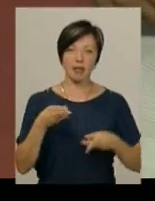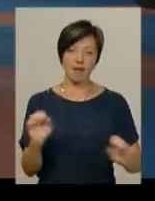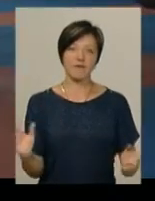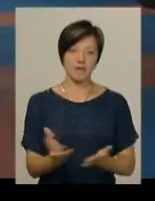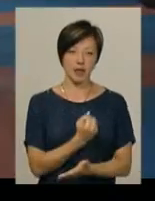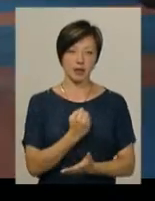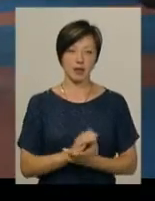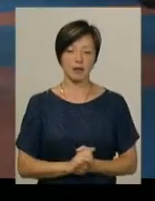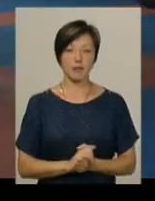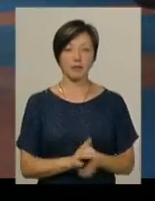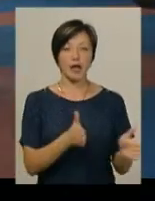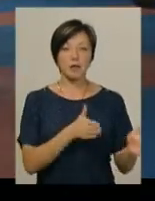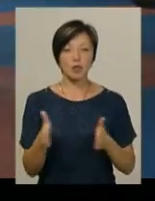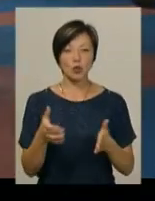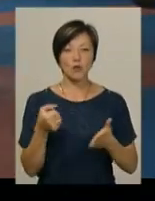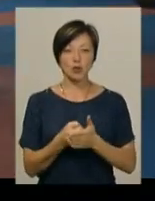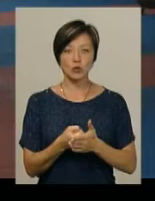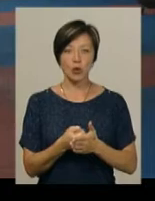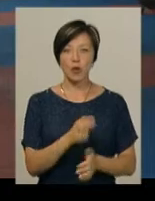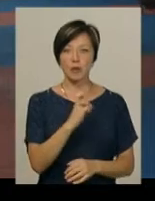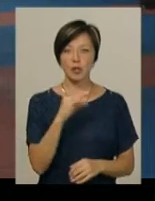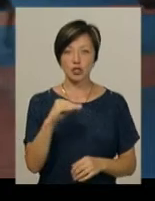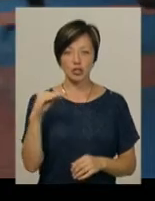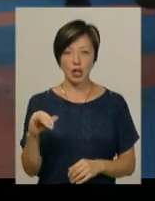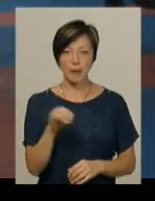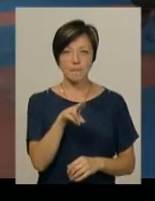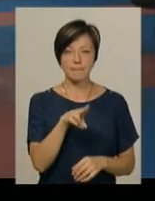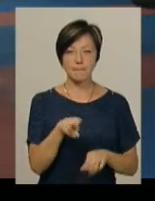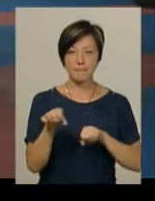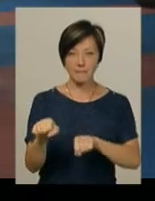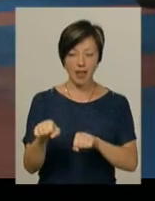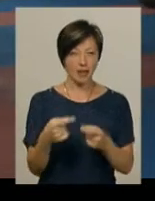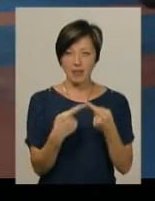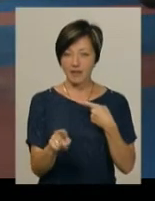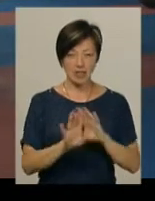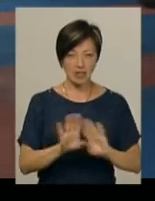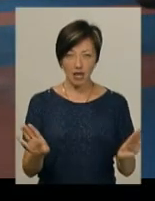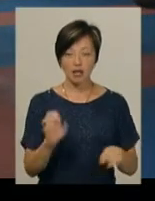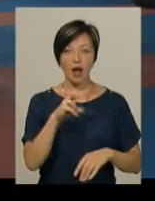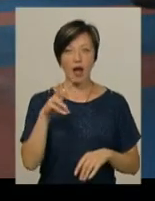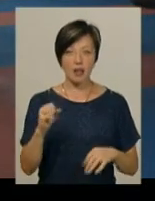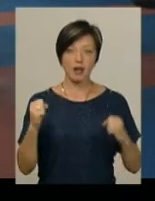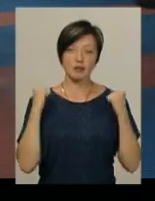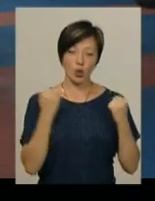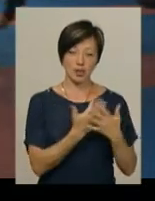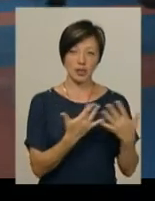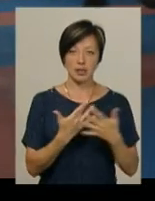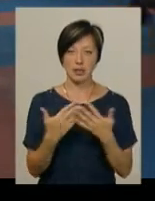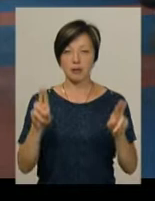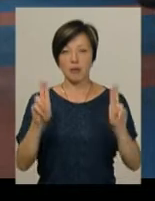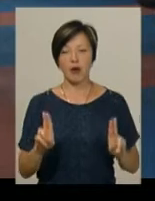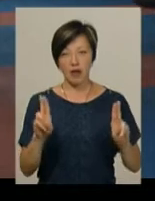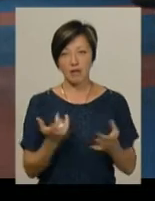виграла. Підготовка до БЖЖ і до панкратіону не відрізняється, але спорти різні. Різні